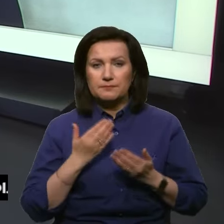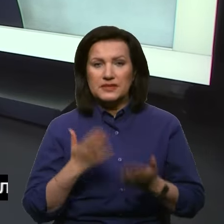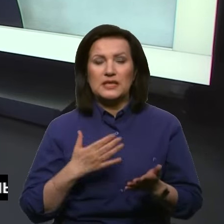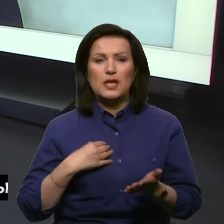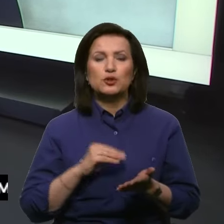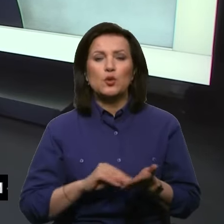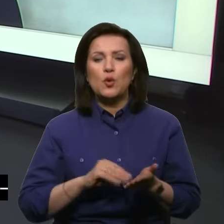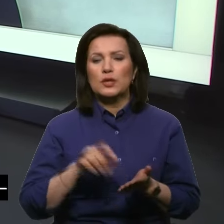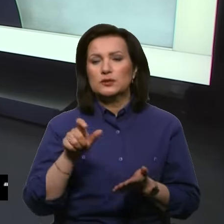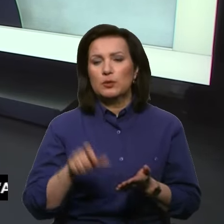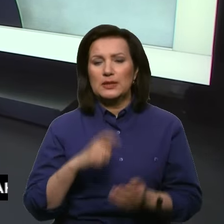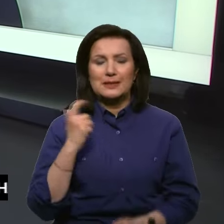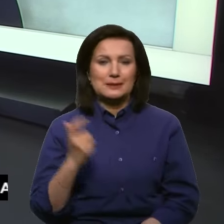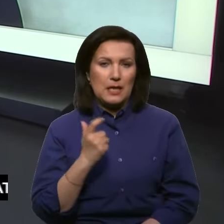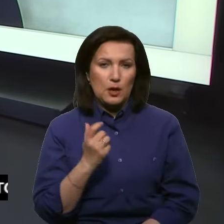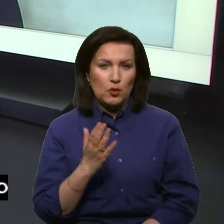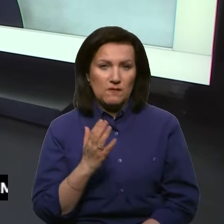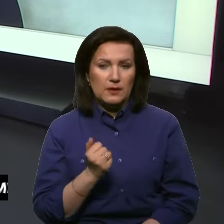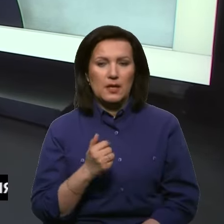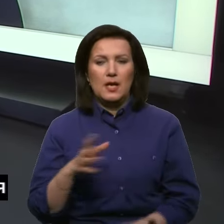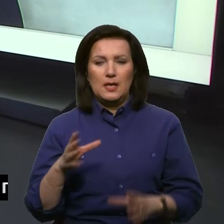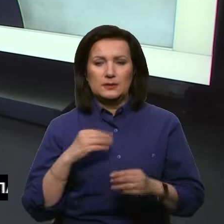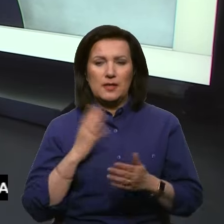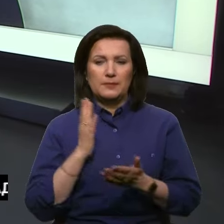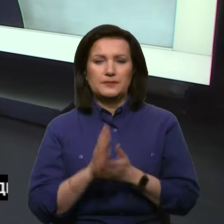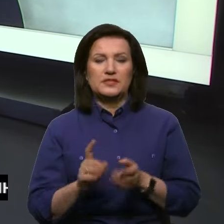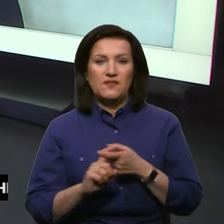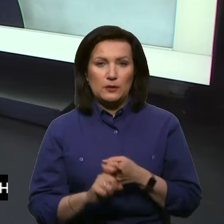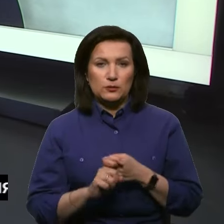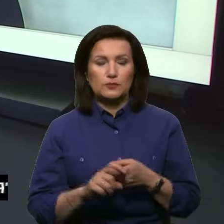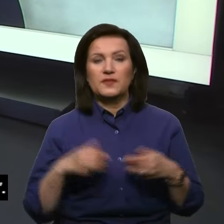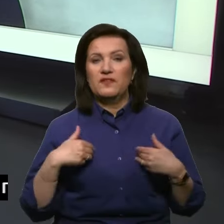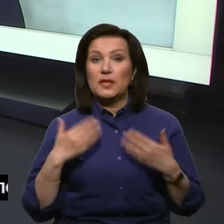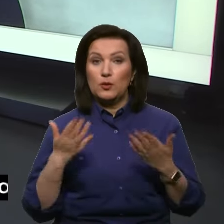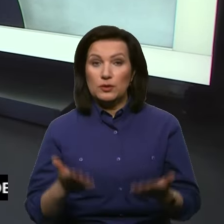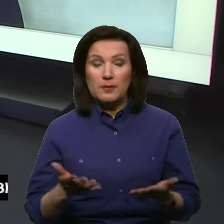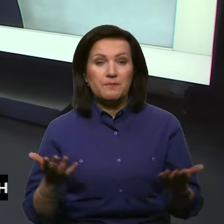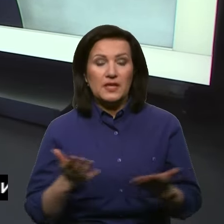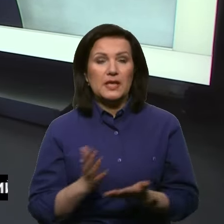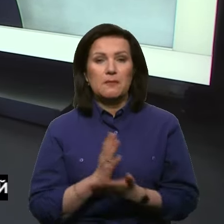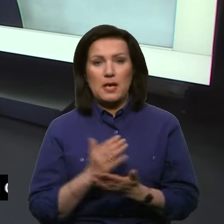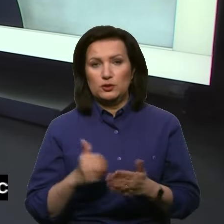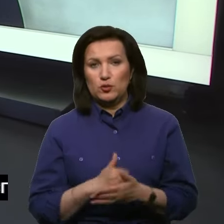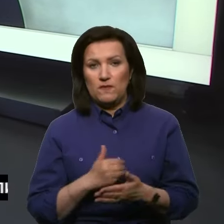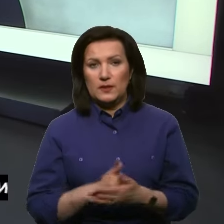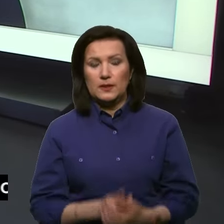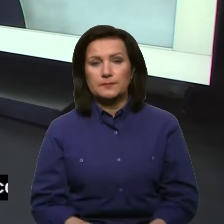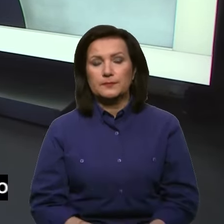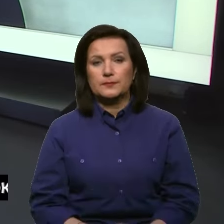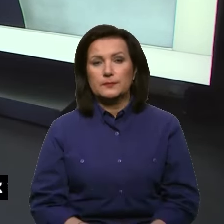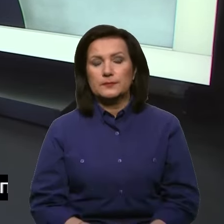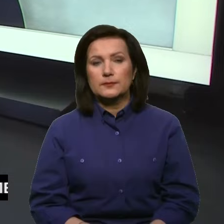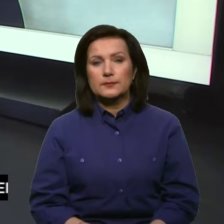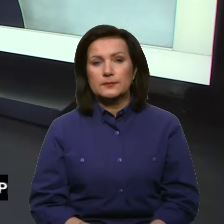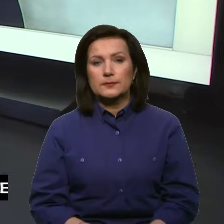нашої кореспондентки з Харкова Олександри Новосел. Вона з нами на прямому зв'язку. Сашо, тож я вітаю тебе. Які маєш новини?